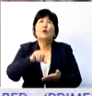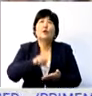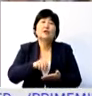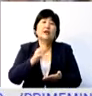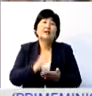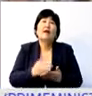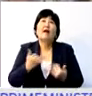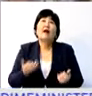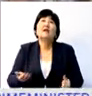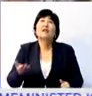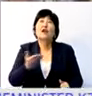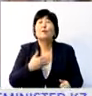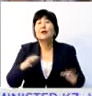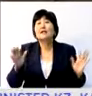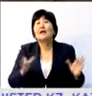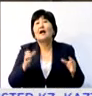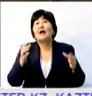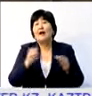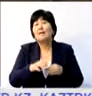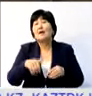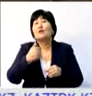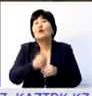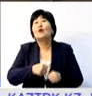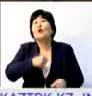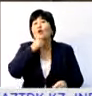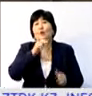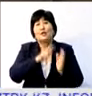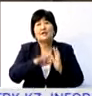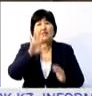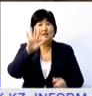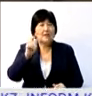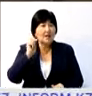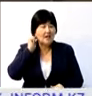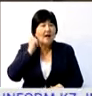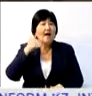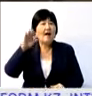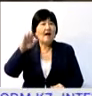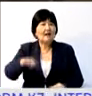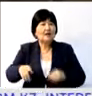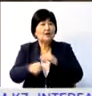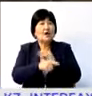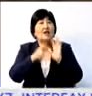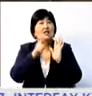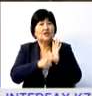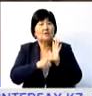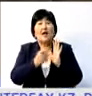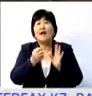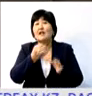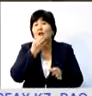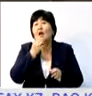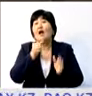келдік. Қазір біздің ансамбльдің үлкені, ең үлкені 85 жаста, ал ең соңы 70-ге әлі